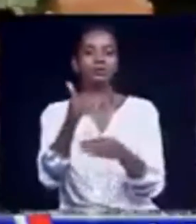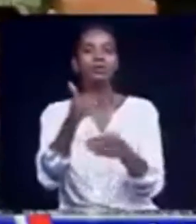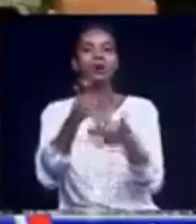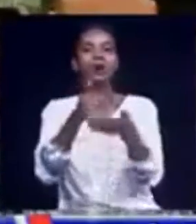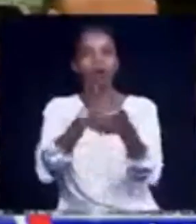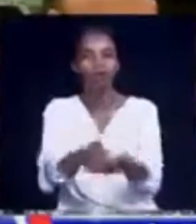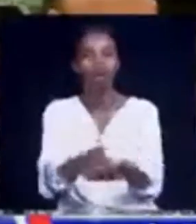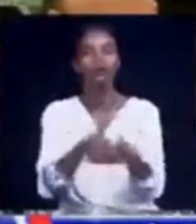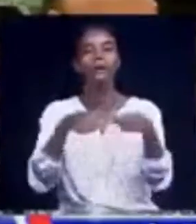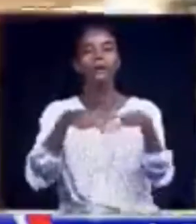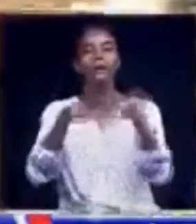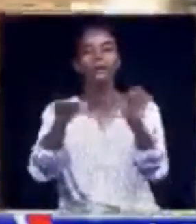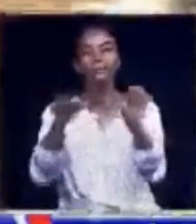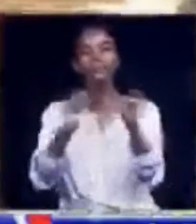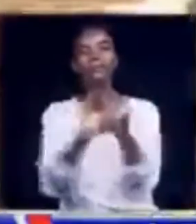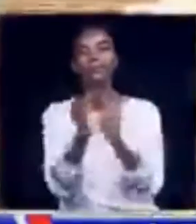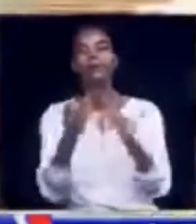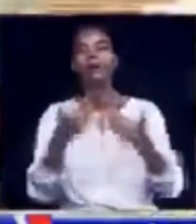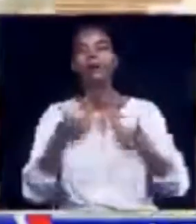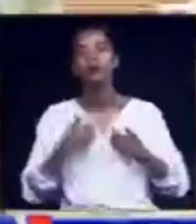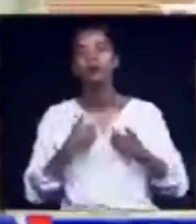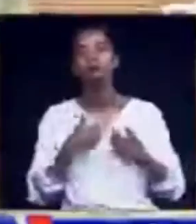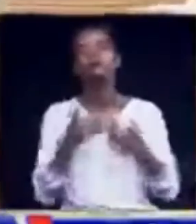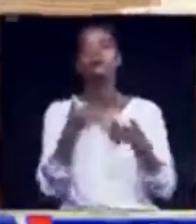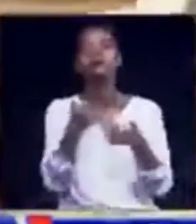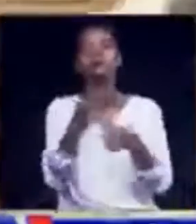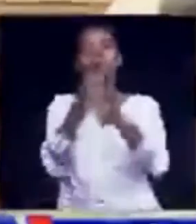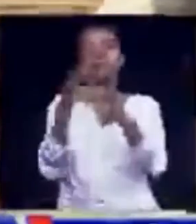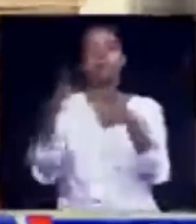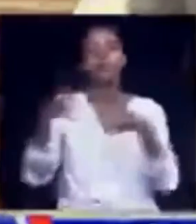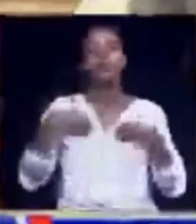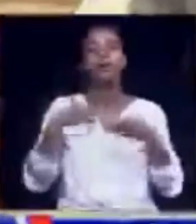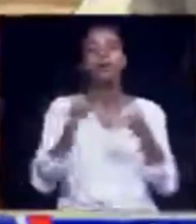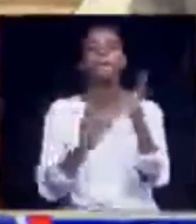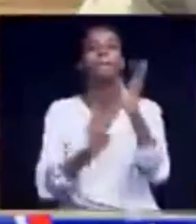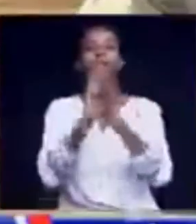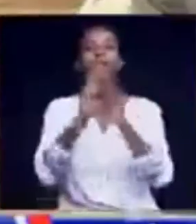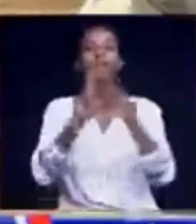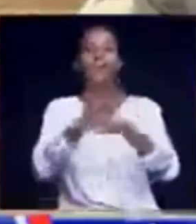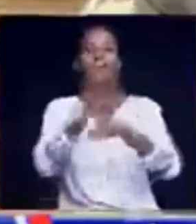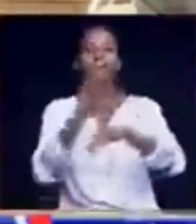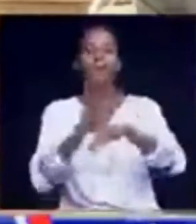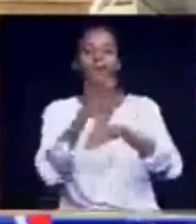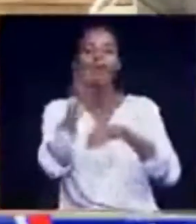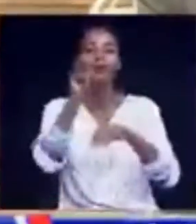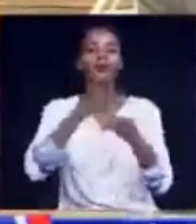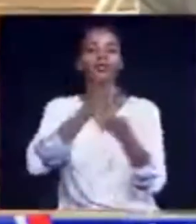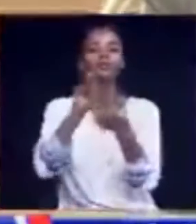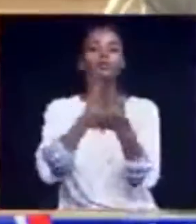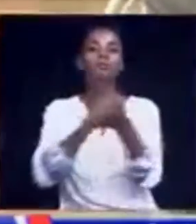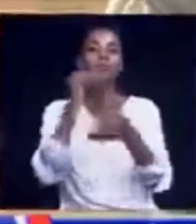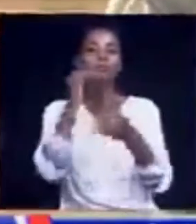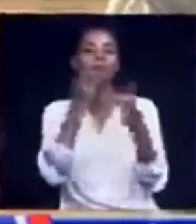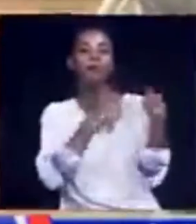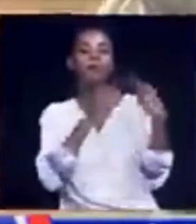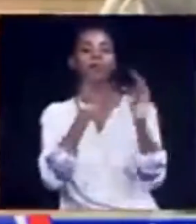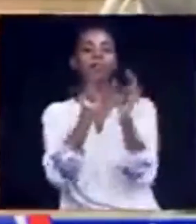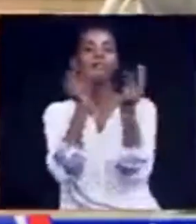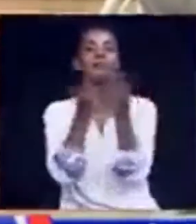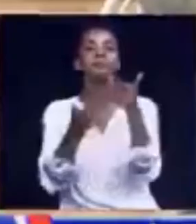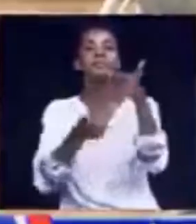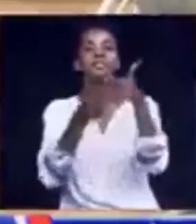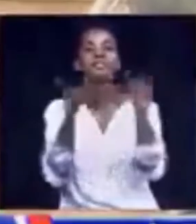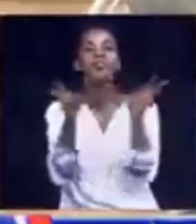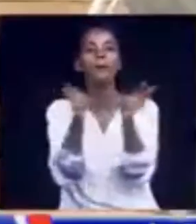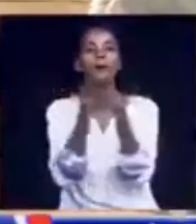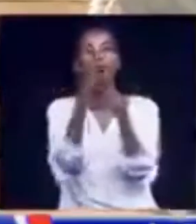አጠናክረን የምንቀጥልበት ሁኔታ ያለው። ድጋፉን የተረከቡት የብልጽግና ፓርቲ የደቡብ ክልል ጽህፈት ቤት ኃላፊና የግብረ ኃይሉ ምክትል